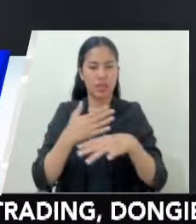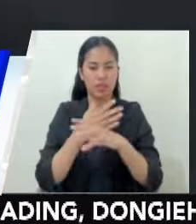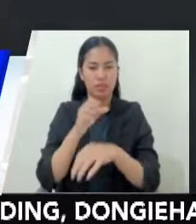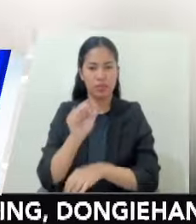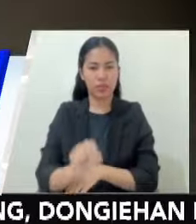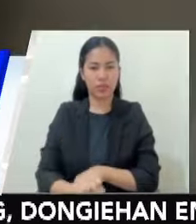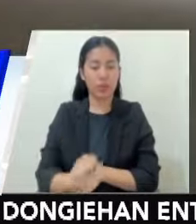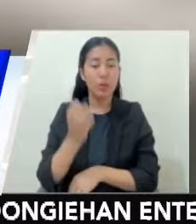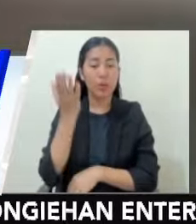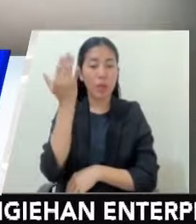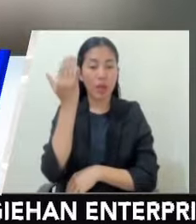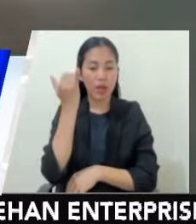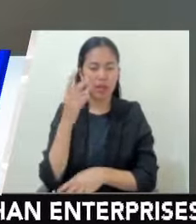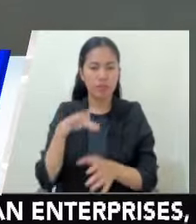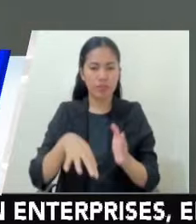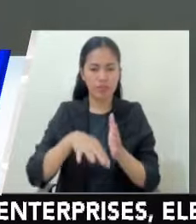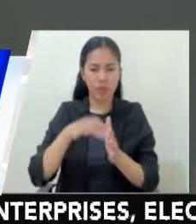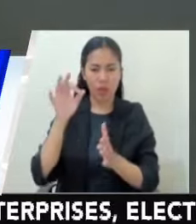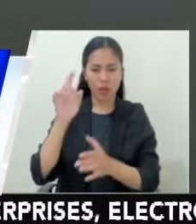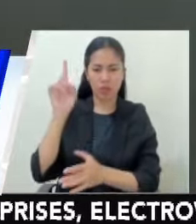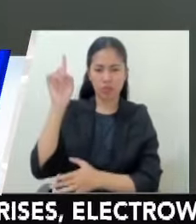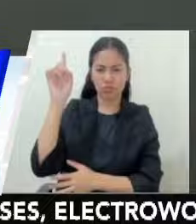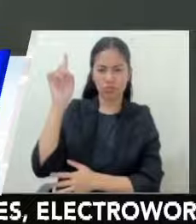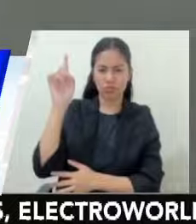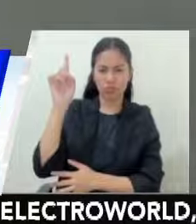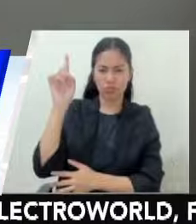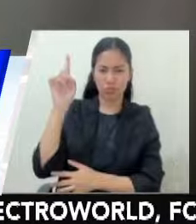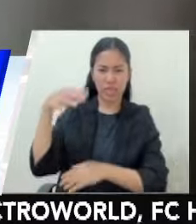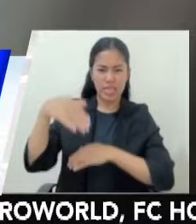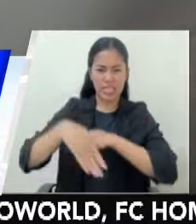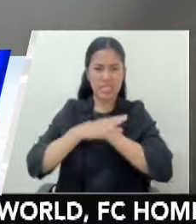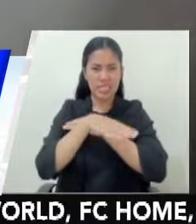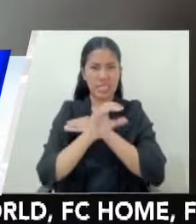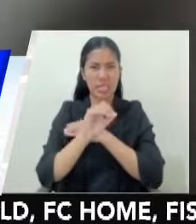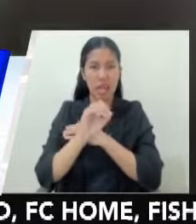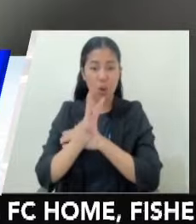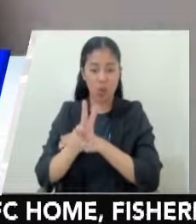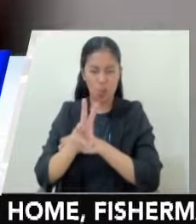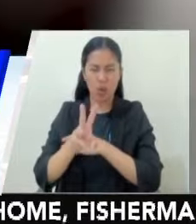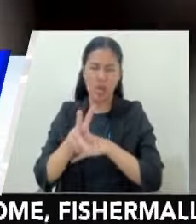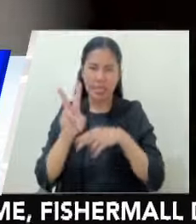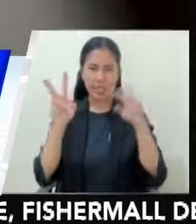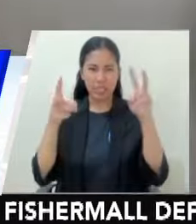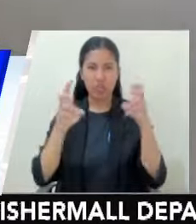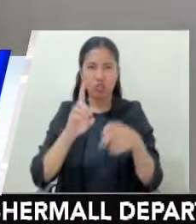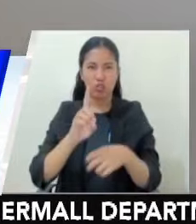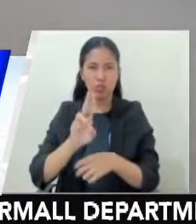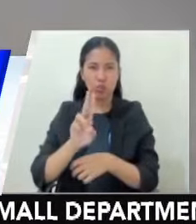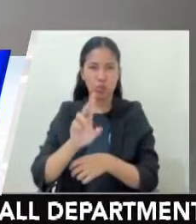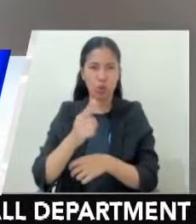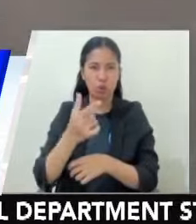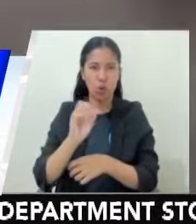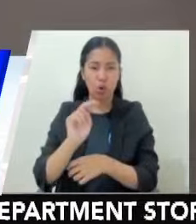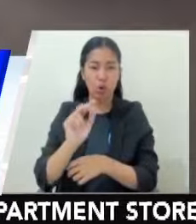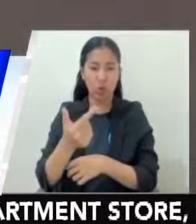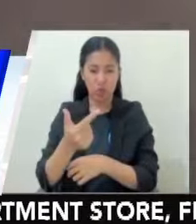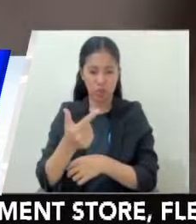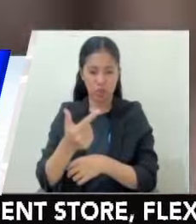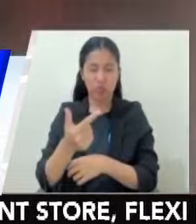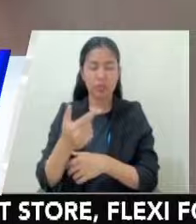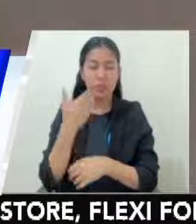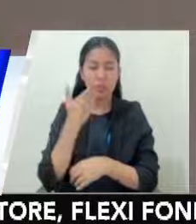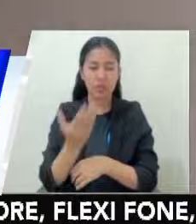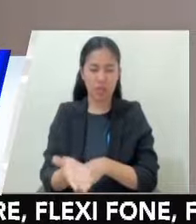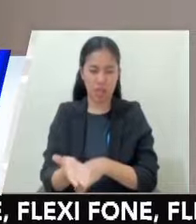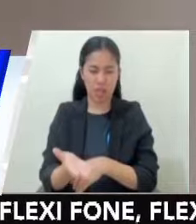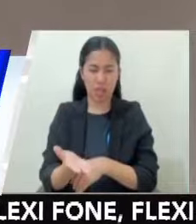na dugong kahapon. May haba itong halos 2 metro. Pasintabi po at may mga bakas na raw ng decomposition